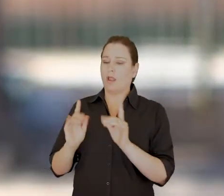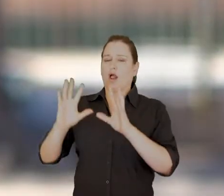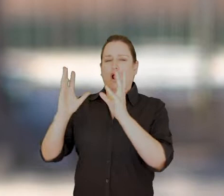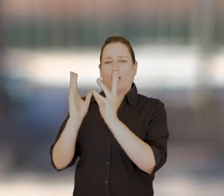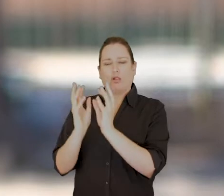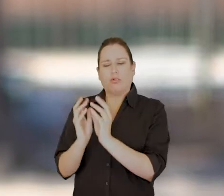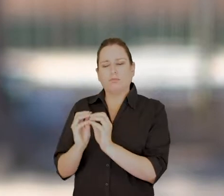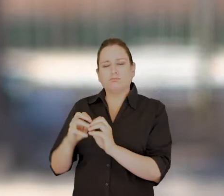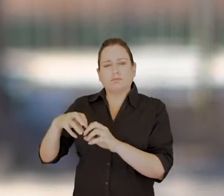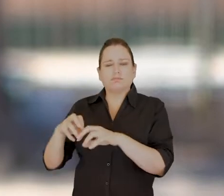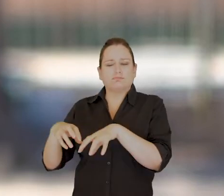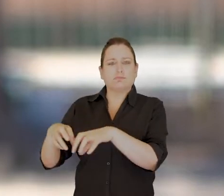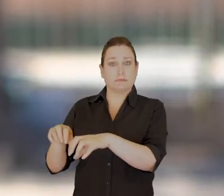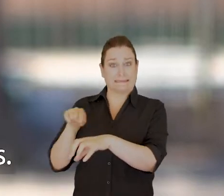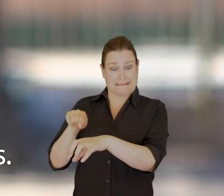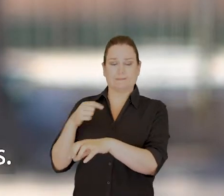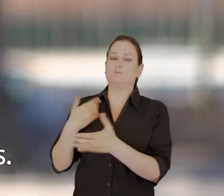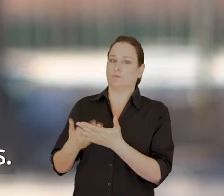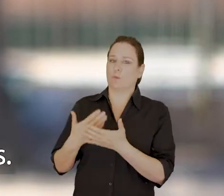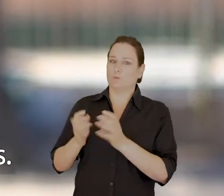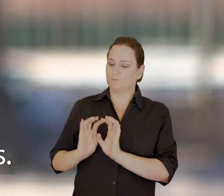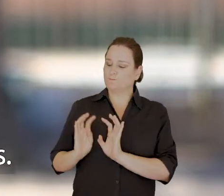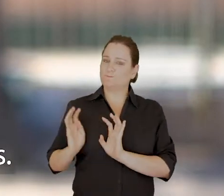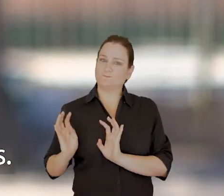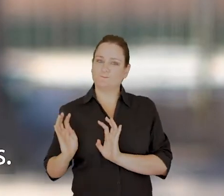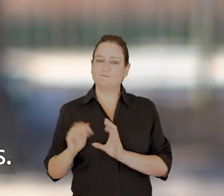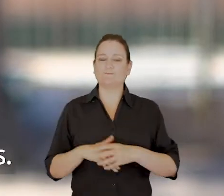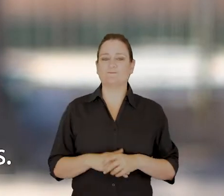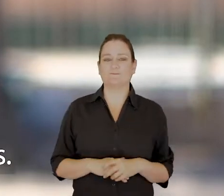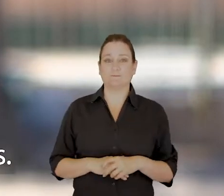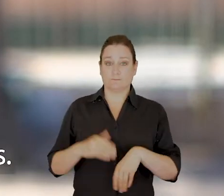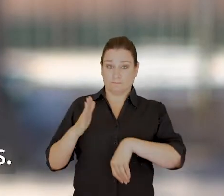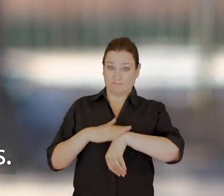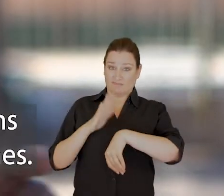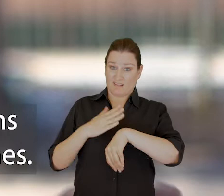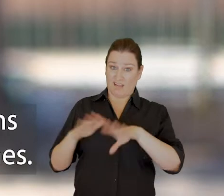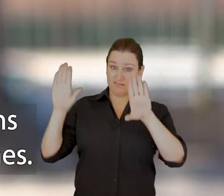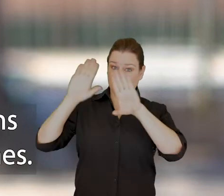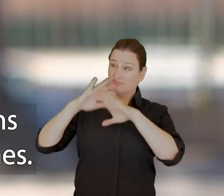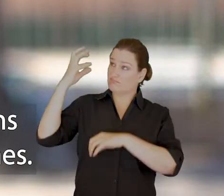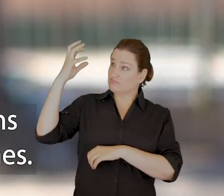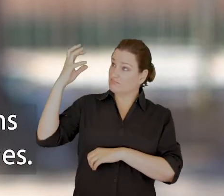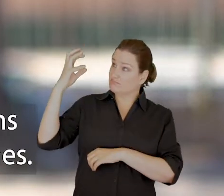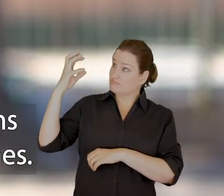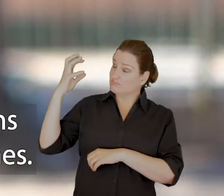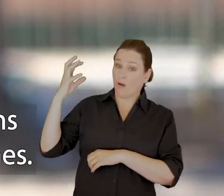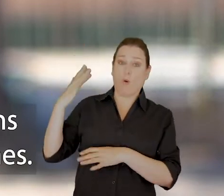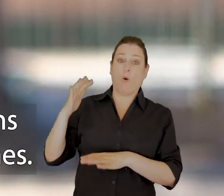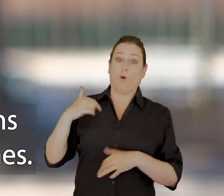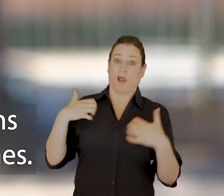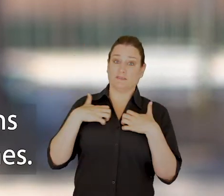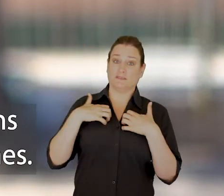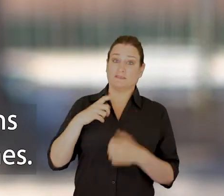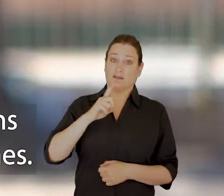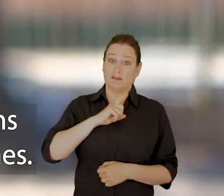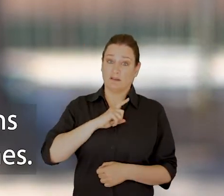as jy so keer mekaar as kinders, kan jy ook die vuur gemak, en jy moet dan net waar ek hulle kom. Dan kom die mensvreter.